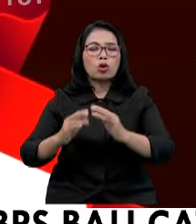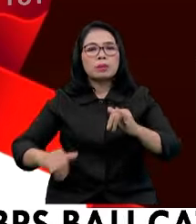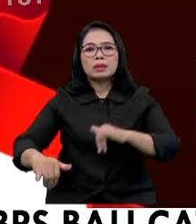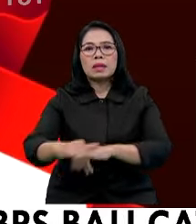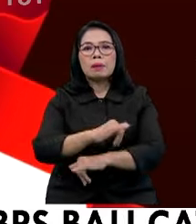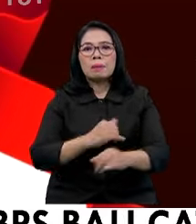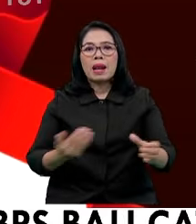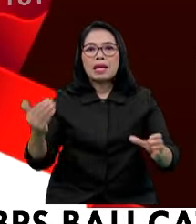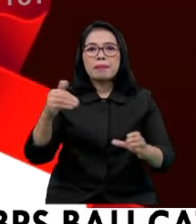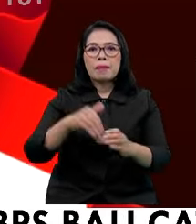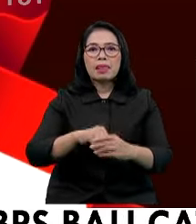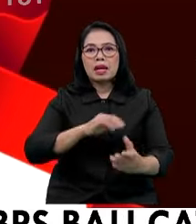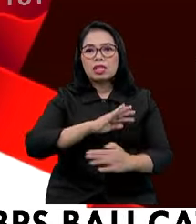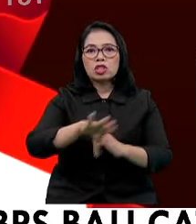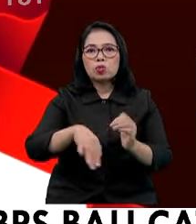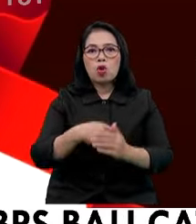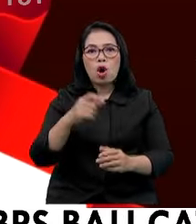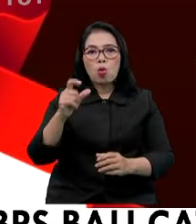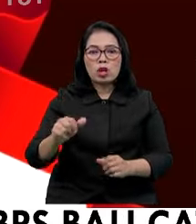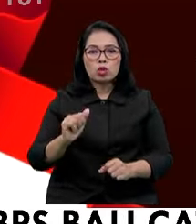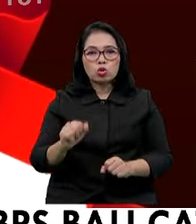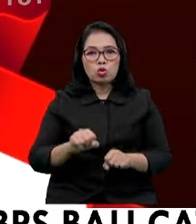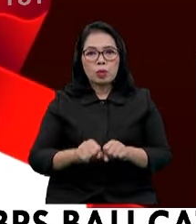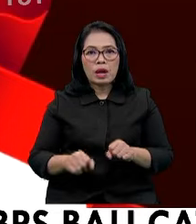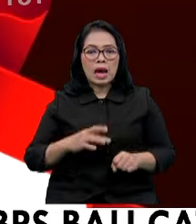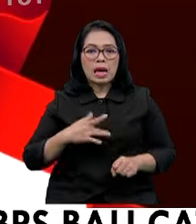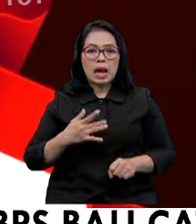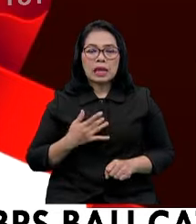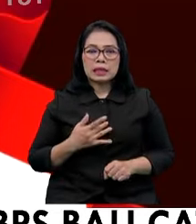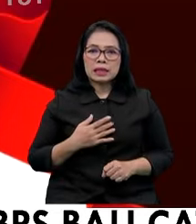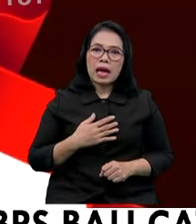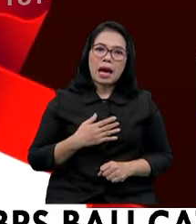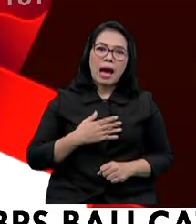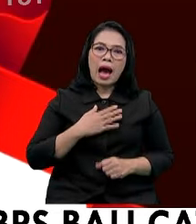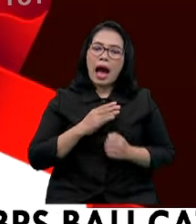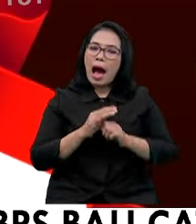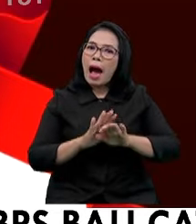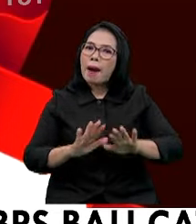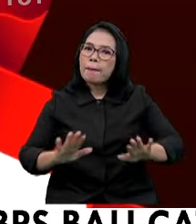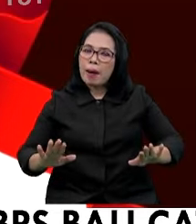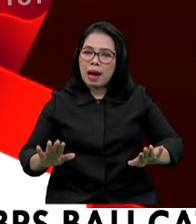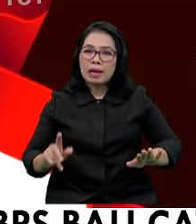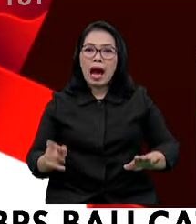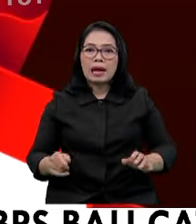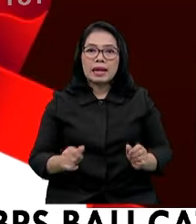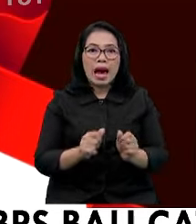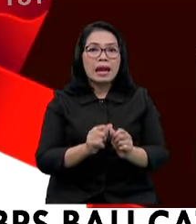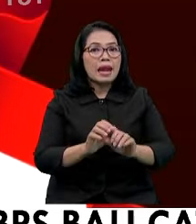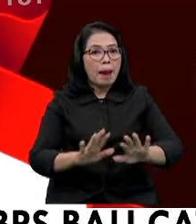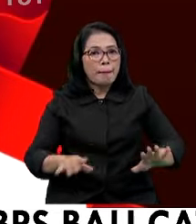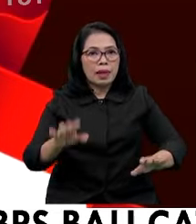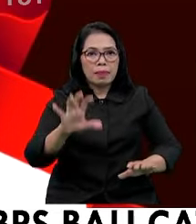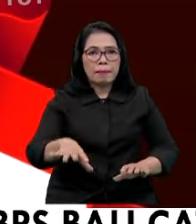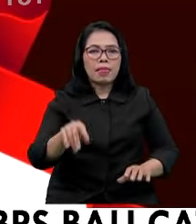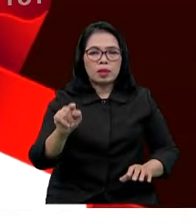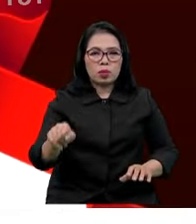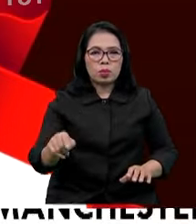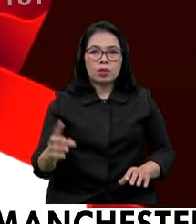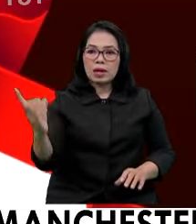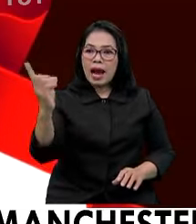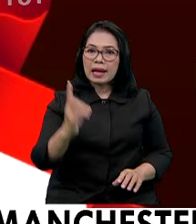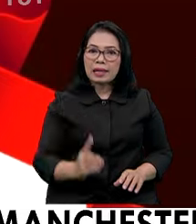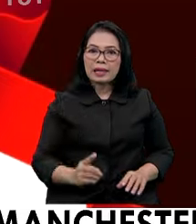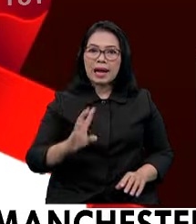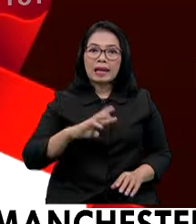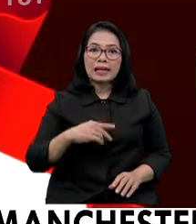melibatkan semua orang supaya rasa nyaman aman dan ada damai di tempat itu karena itu kehadiran kita